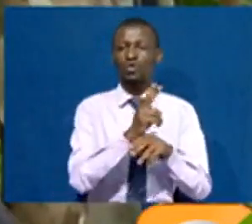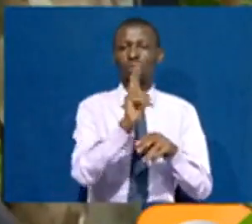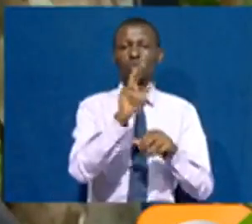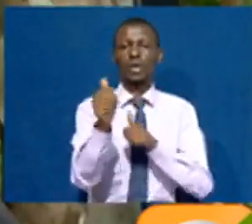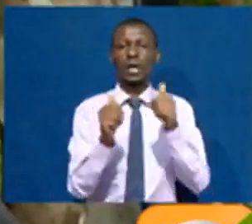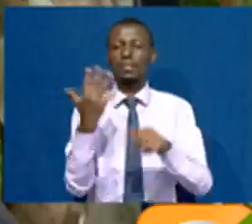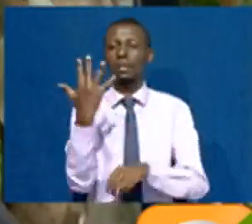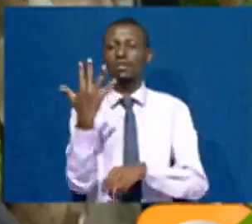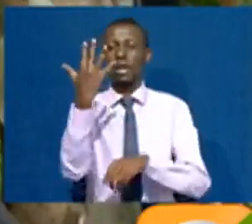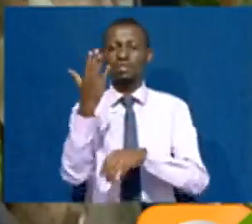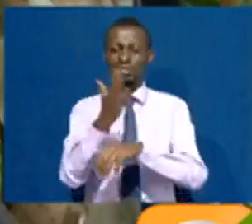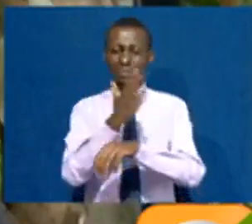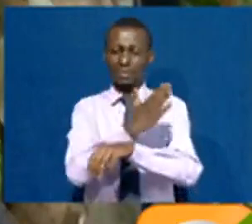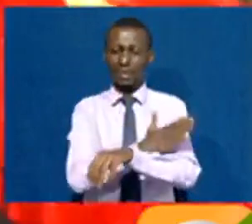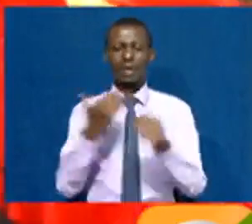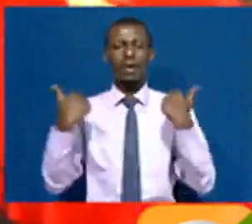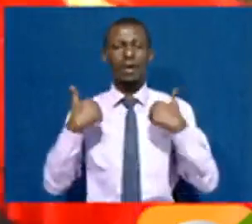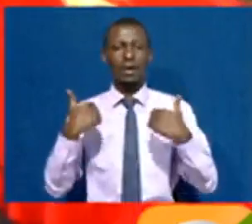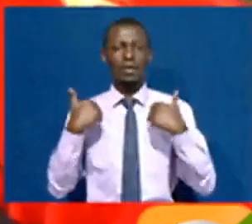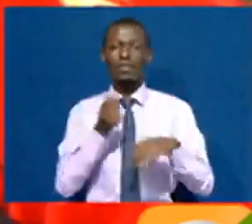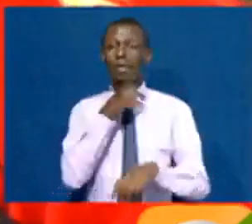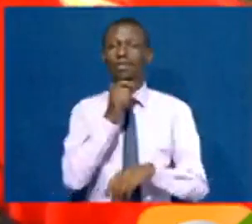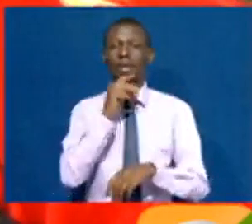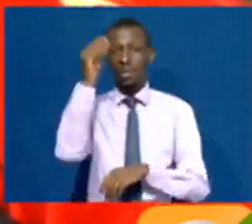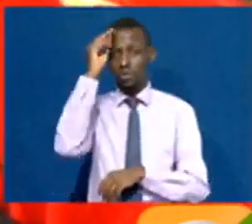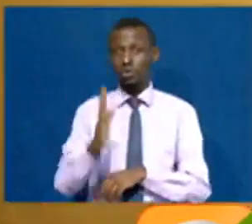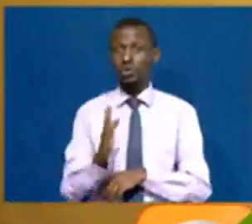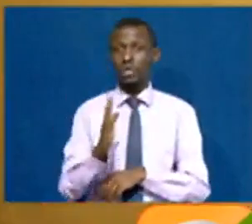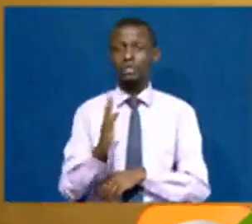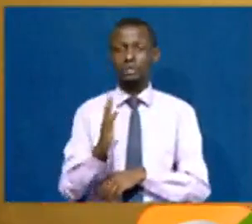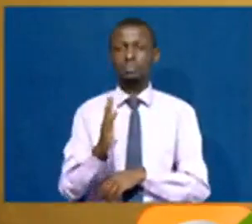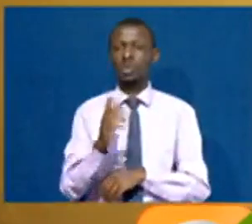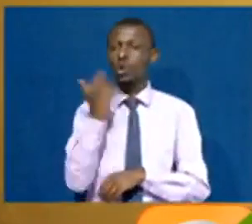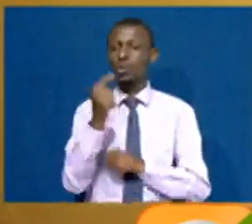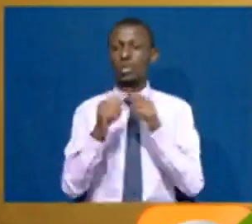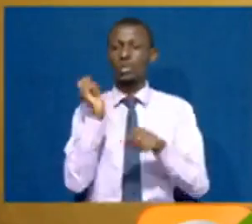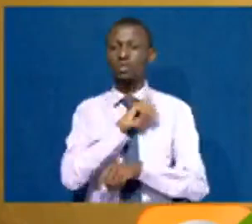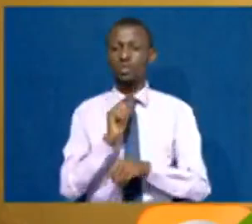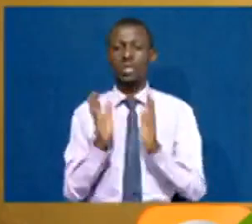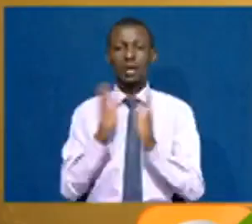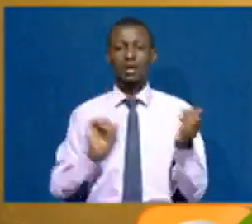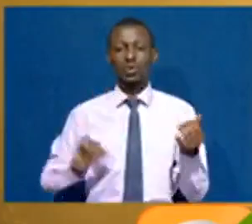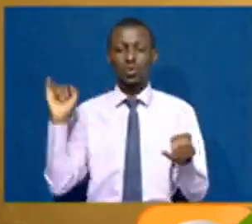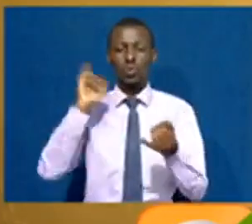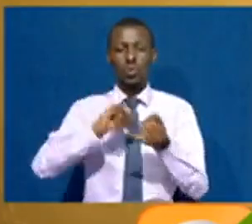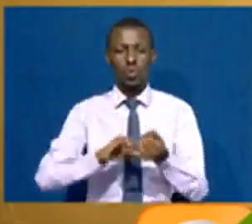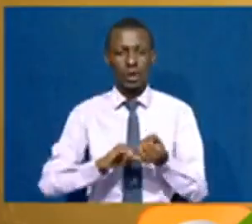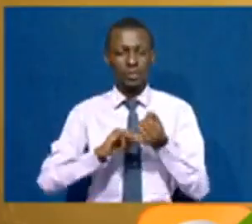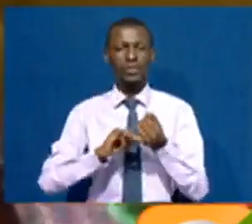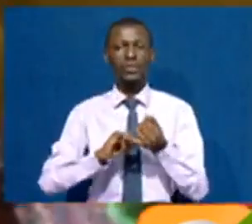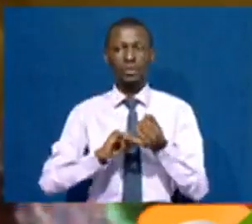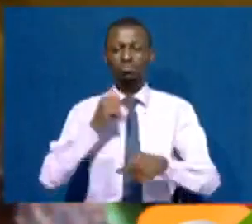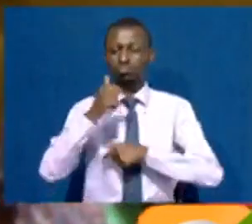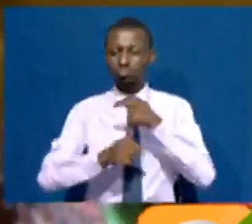watano wakiuguza majeraha babake mwanafunzi aliyeuawa Robert sitima na mkewe Agnes morara Bado